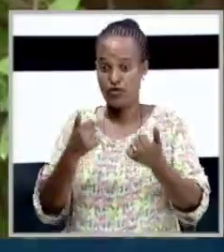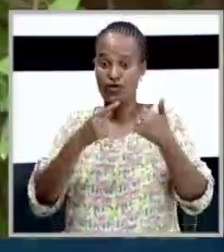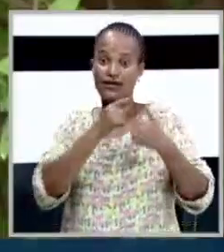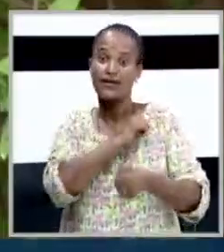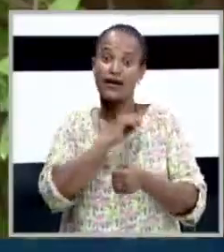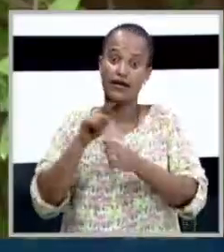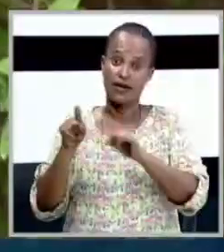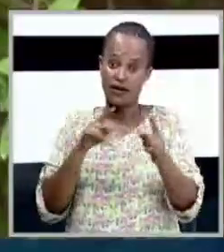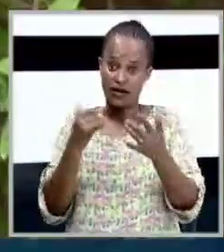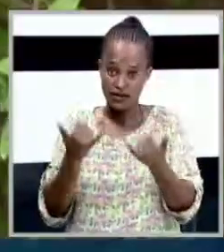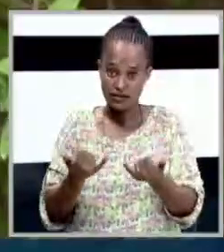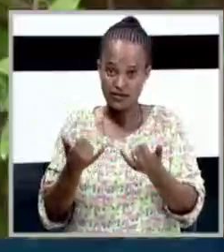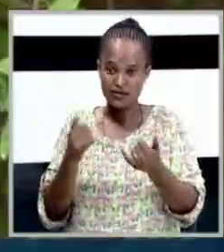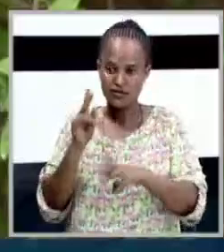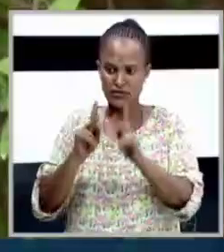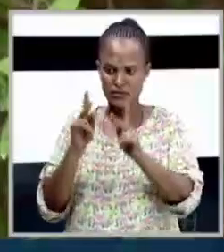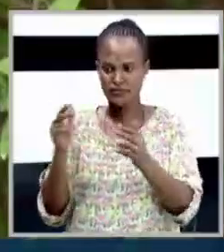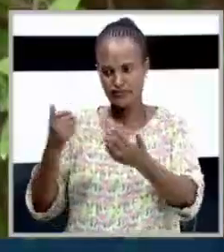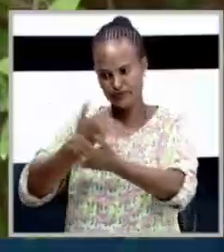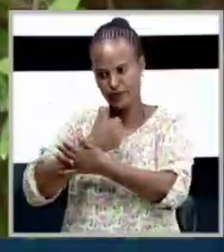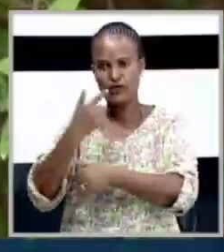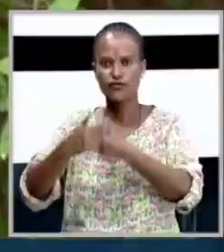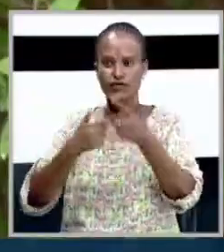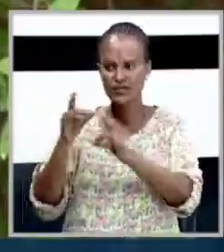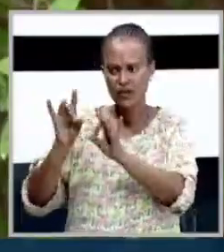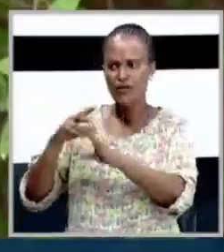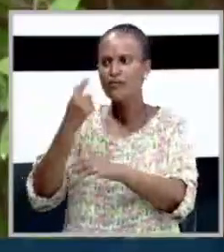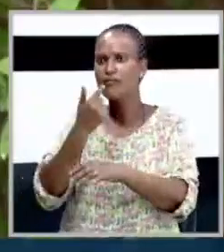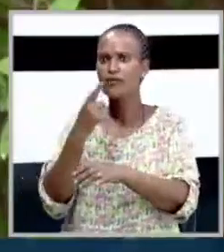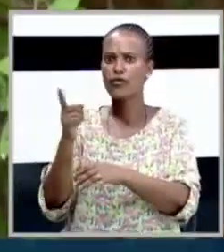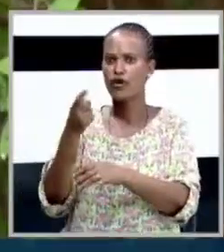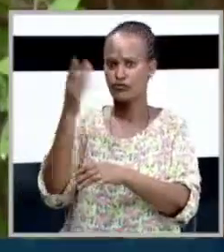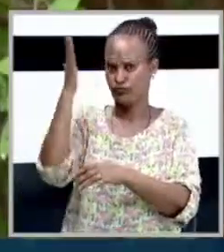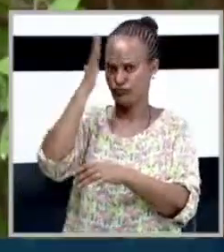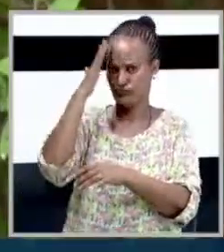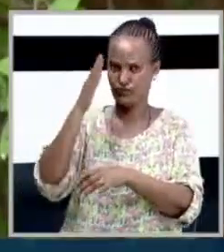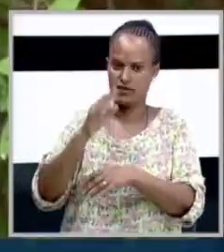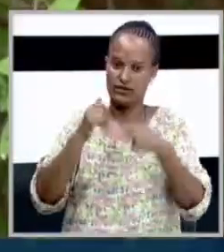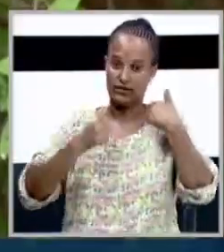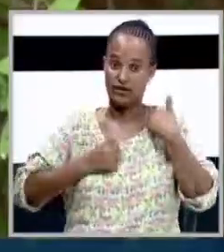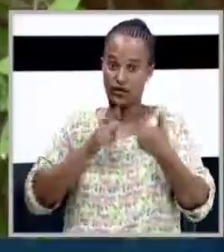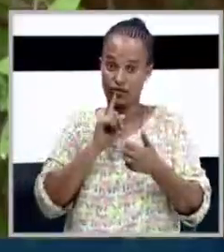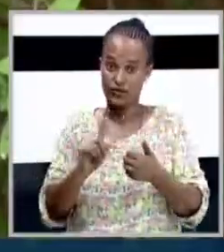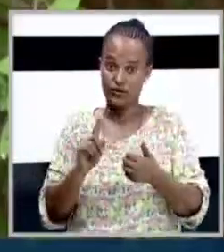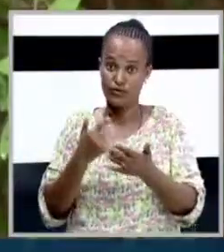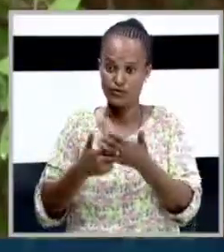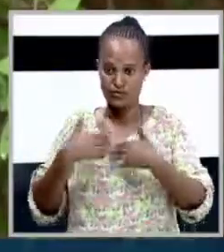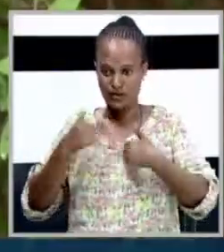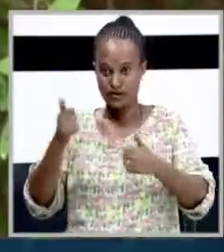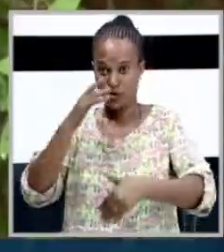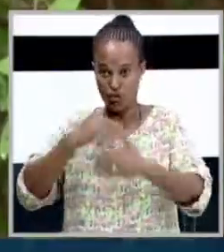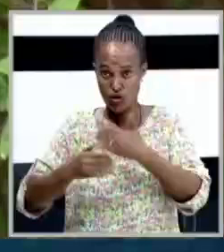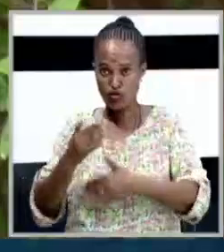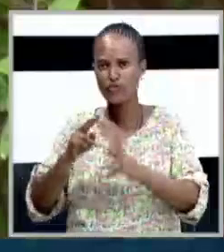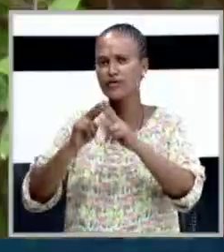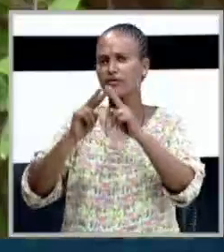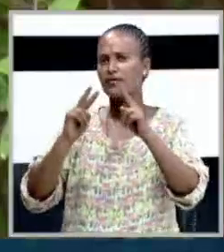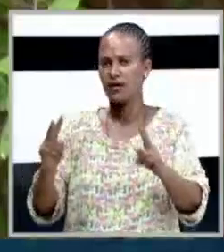ከዓ ህዝቢ ሓቂፉ ዝኸድ ፀላእዩ መን ከም ዝኾነ ኣለልዩ ዝኸድ ሰራዊት ስለ ዘለና ስለዚ ዘሎ መንእሰይ ወለዶ